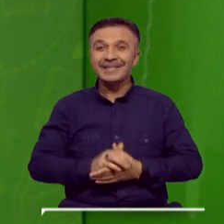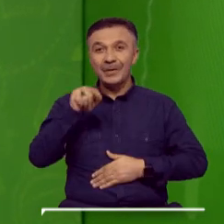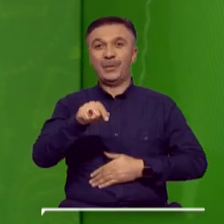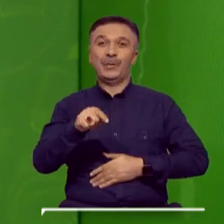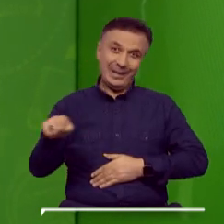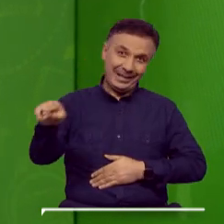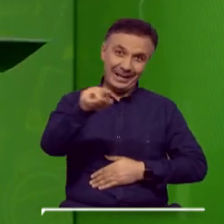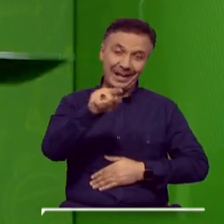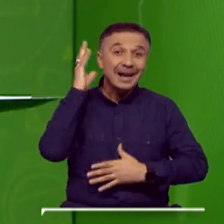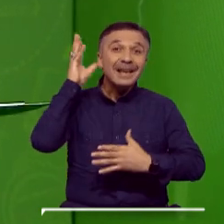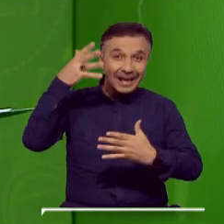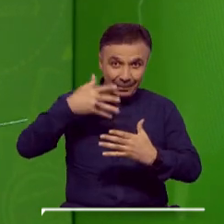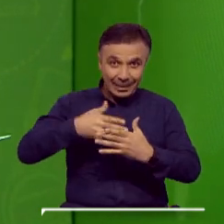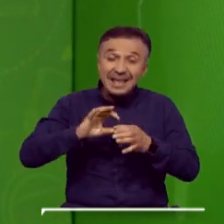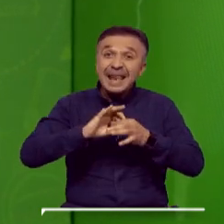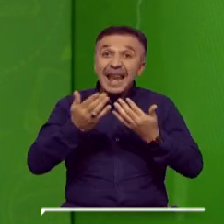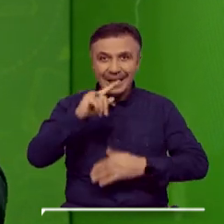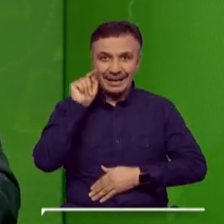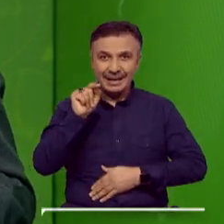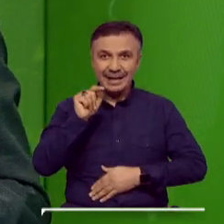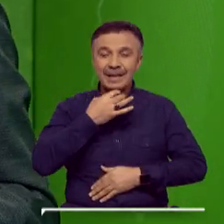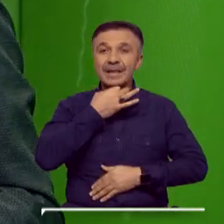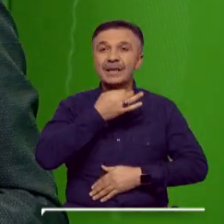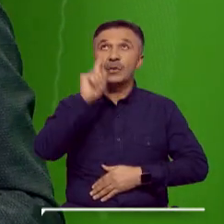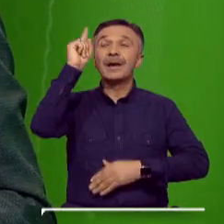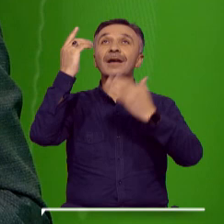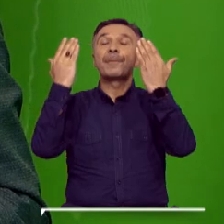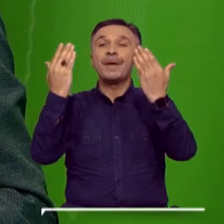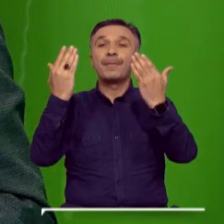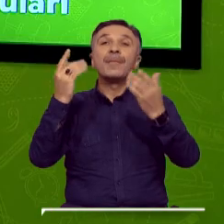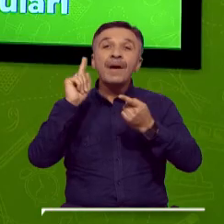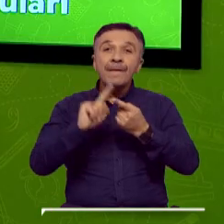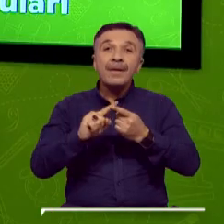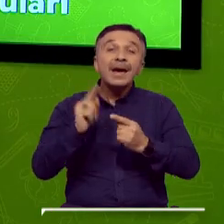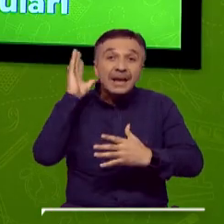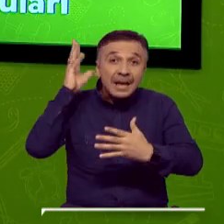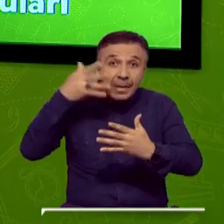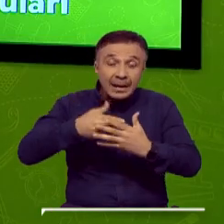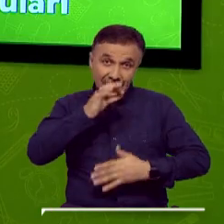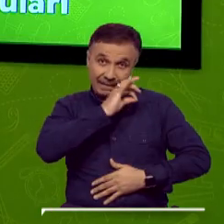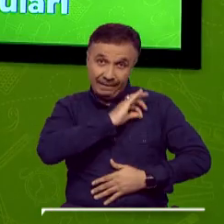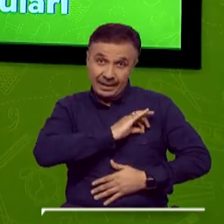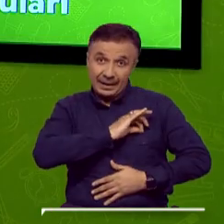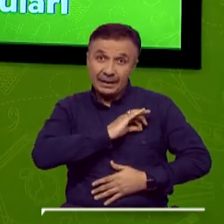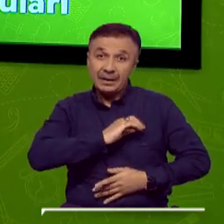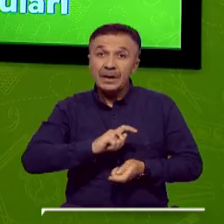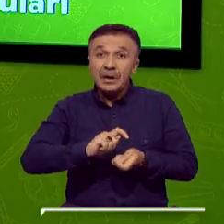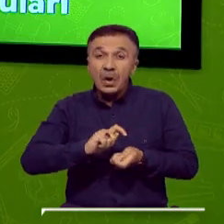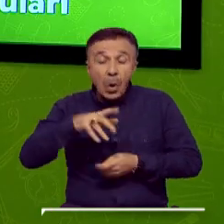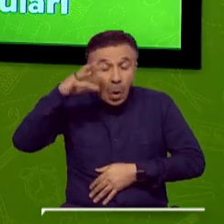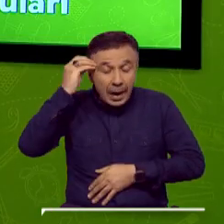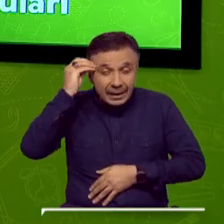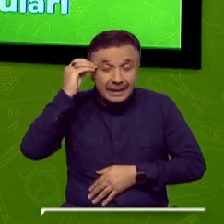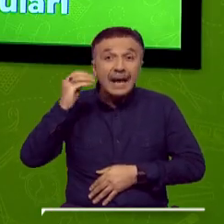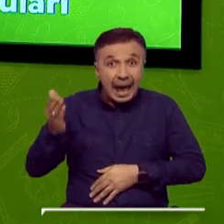sizlerle ibadet nedir? Teşekkürler Rabbim ve ibadetin faydalarını öğreneceğiz. Eğer